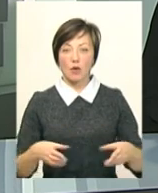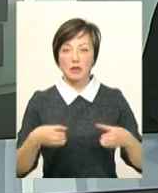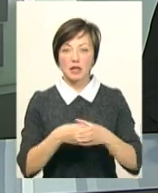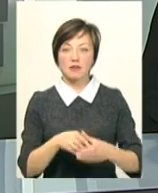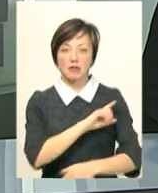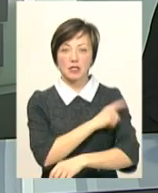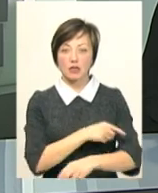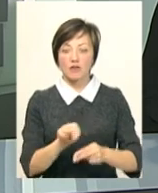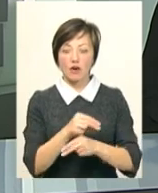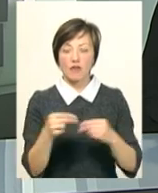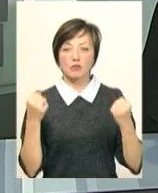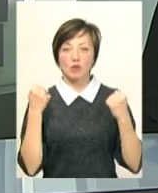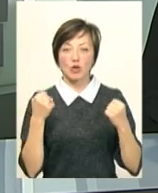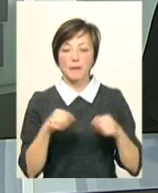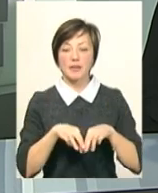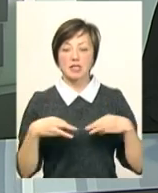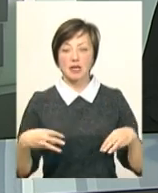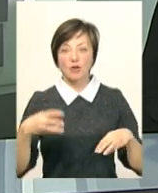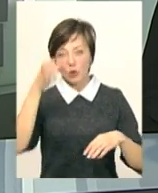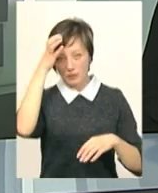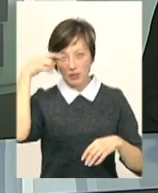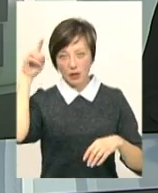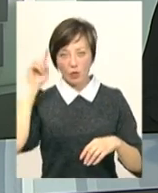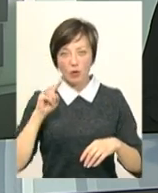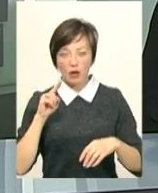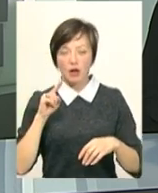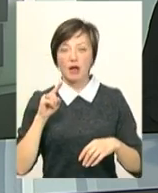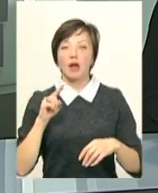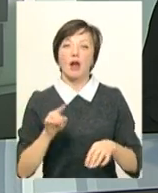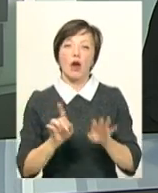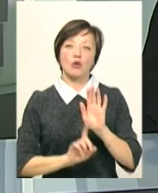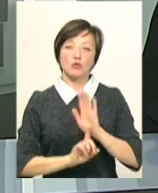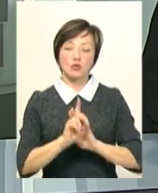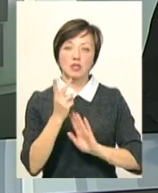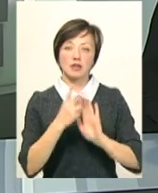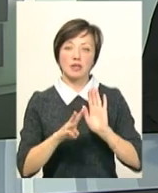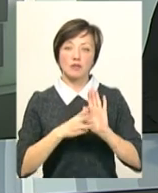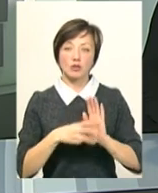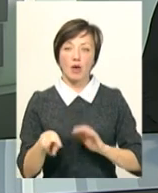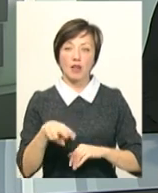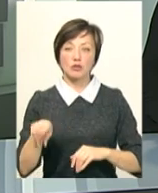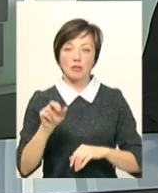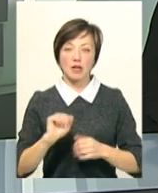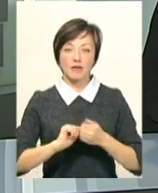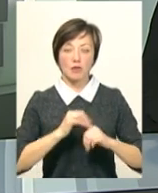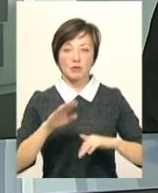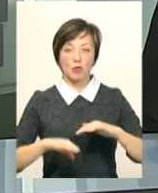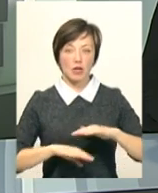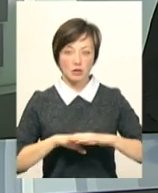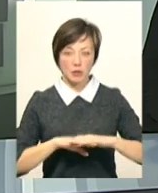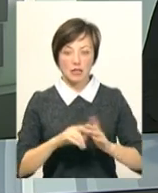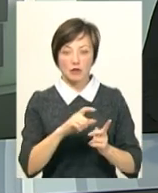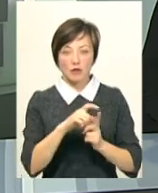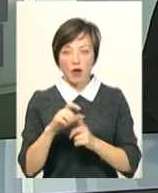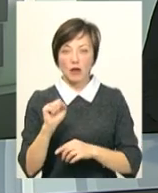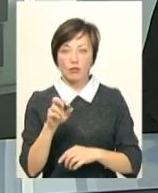фізичного виховання та спорту Міністерства освіти і науки України Анатолій Бурчак, розпочнуться 28 листопада в Кам'янці-Подільському. За